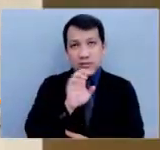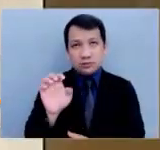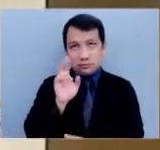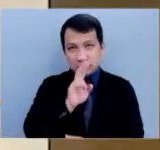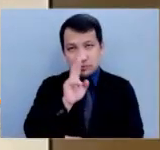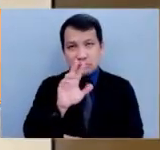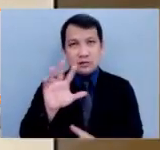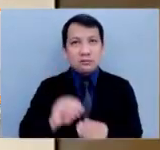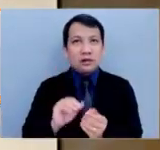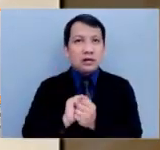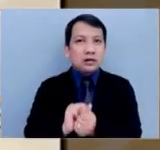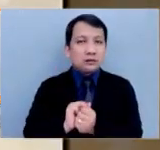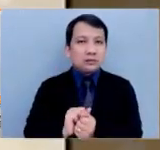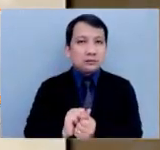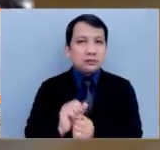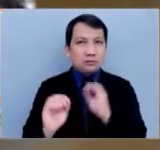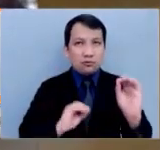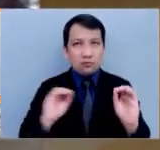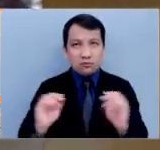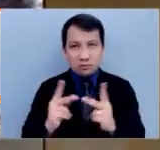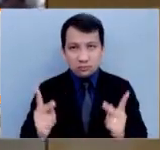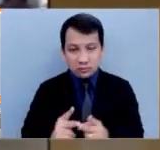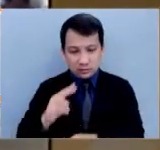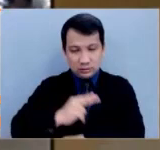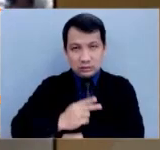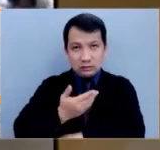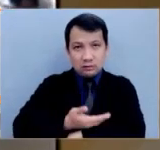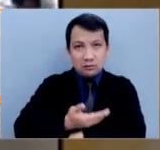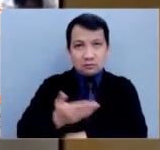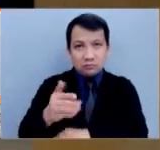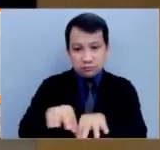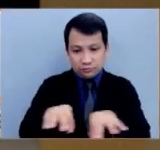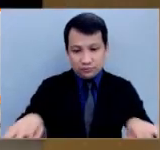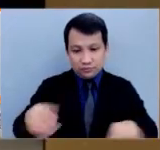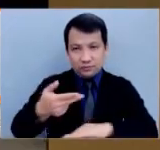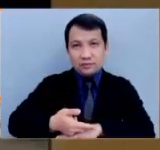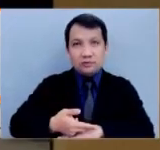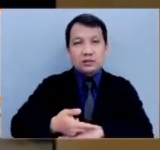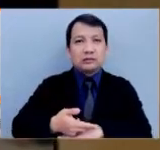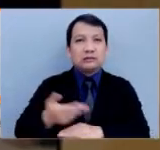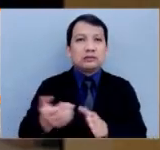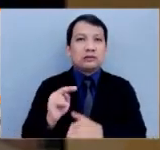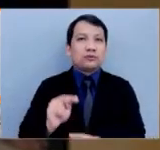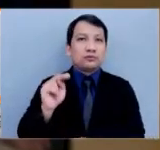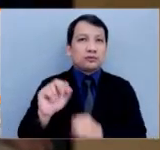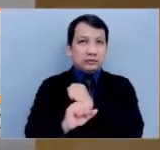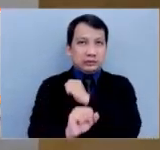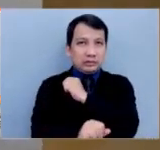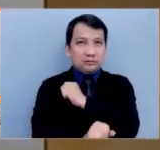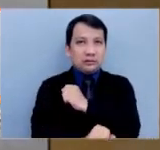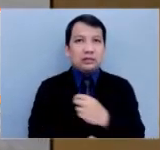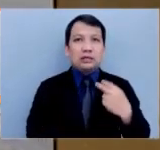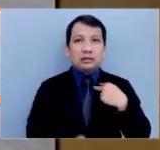sa mga pasaherong yan, kanya-kanya ng pwesto at higa rin sa mga upuan, pati sa sahig ng Hubasan Port sa Allen, Northern Samar. Kita rin nakatengga sa pantalan